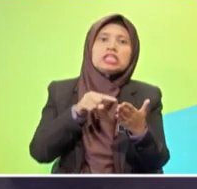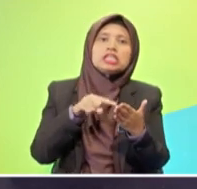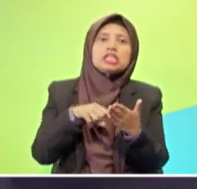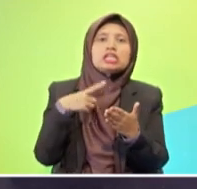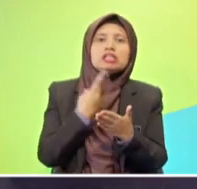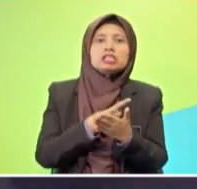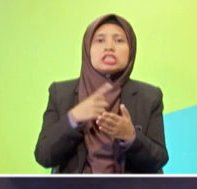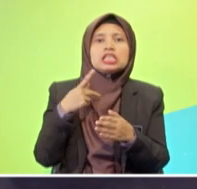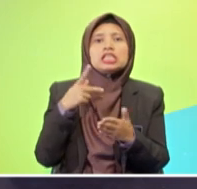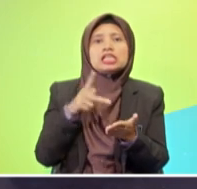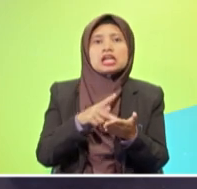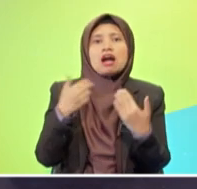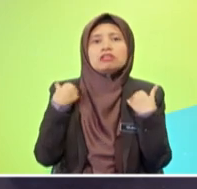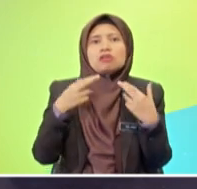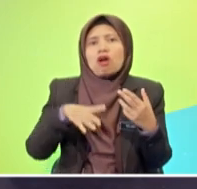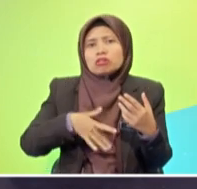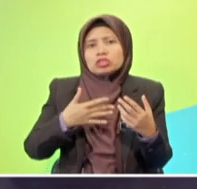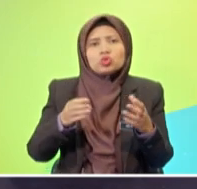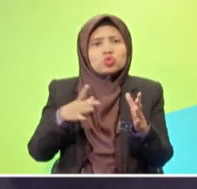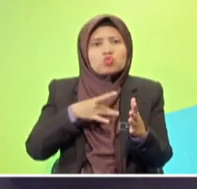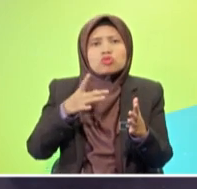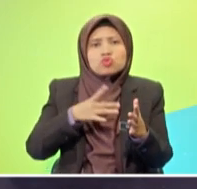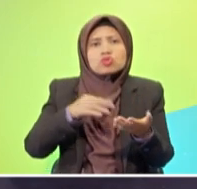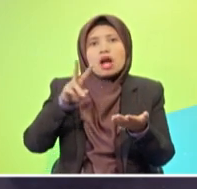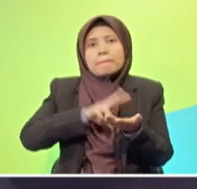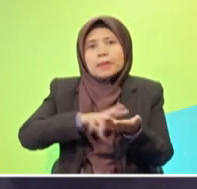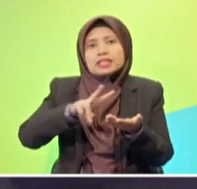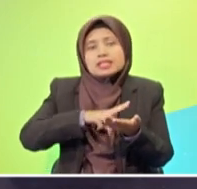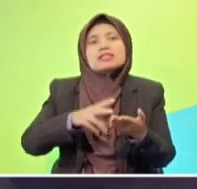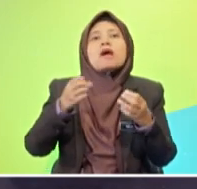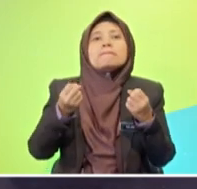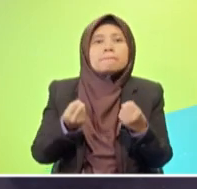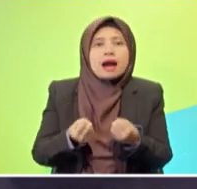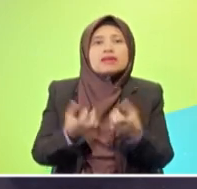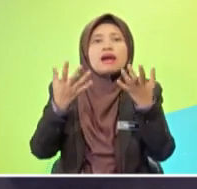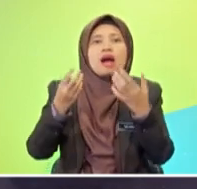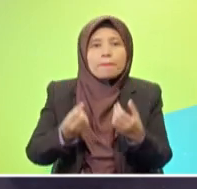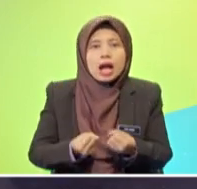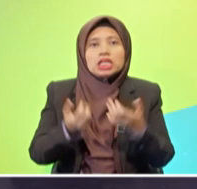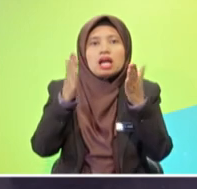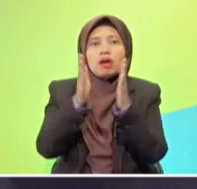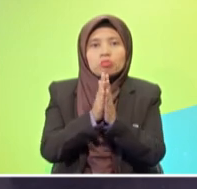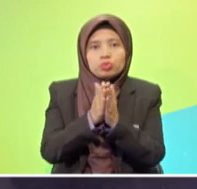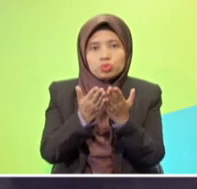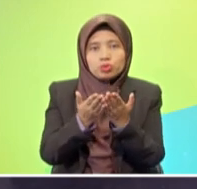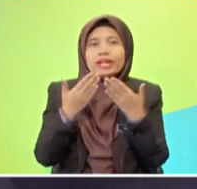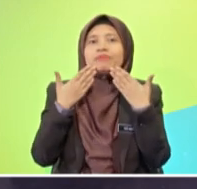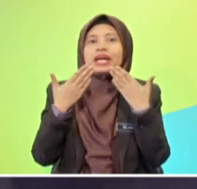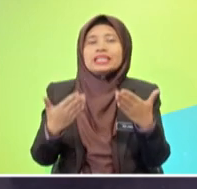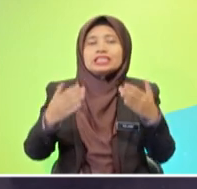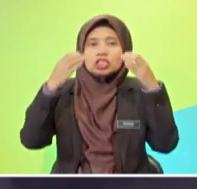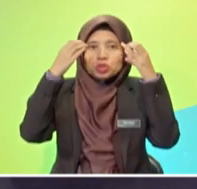untuk mendapatkan ilmu pengetahuan yang lebih banyak yang meluas di luar sana untuk penjelasan